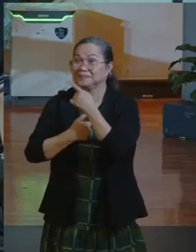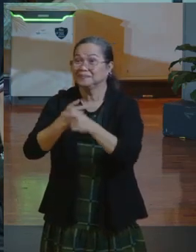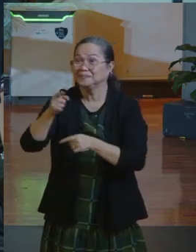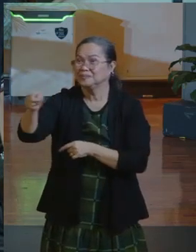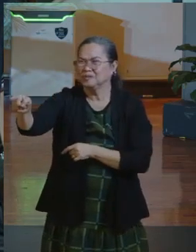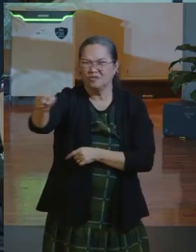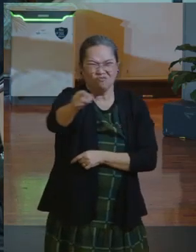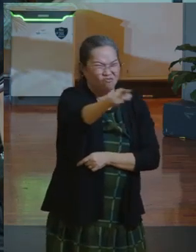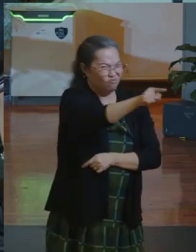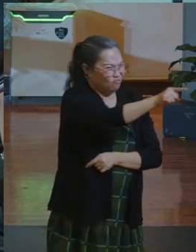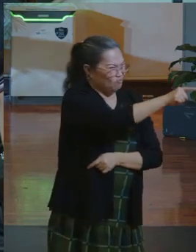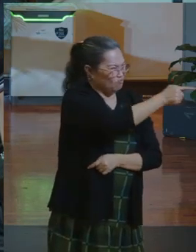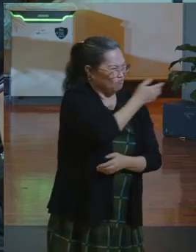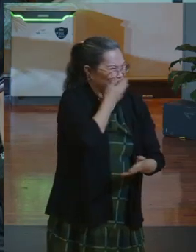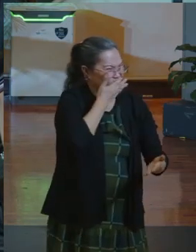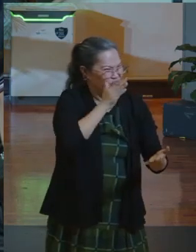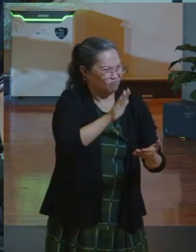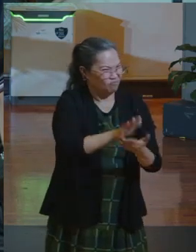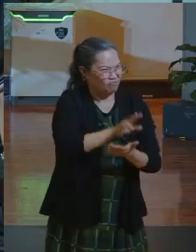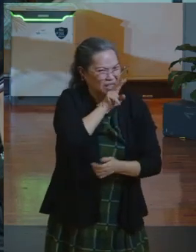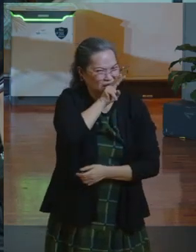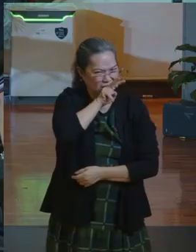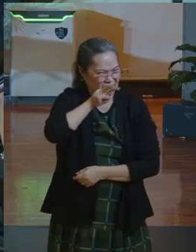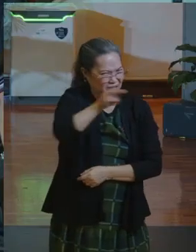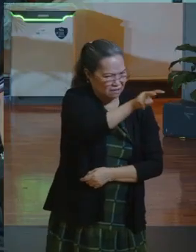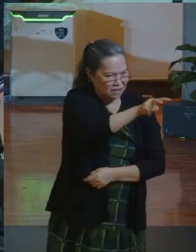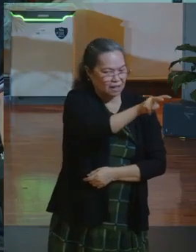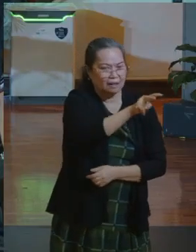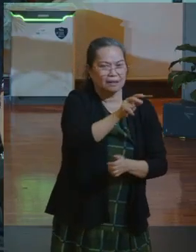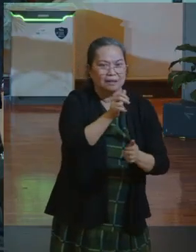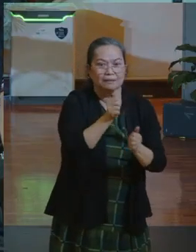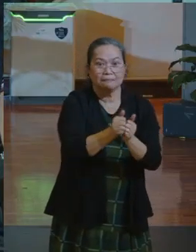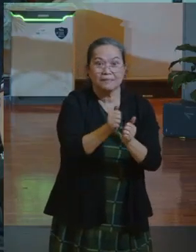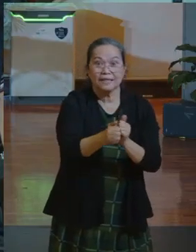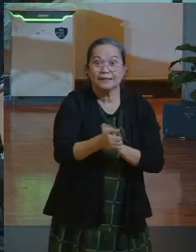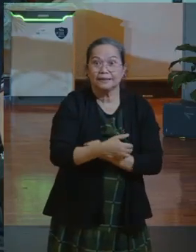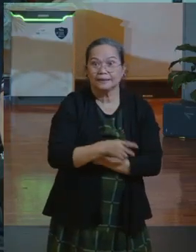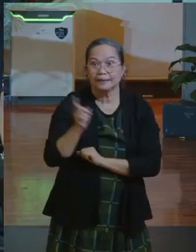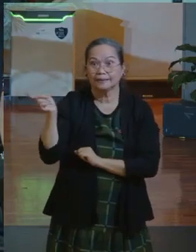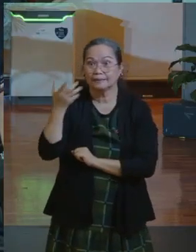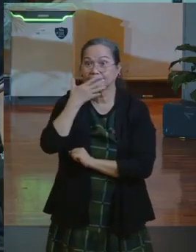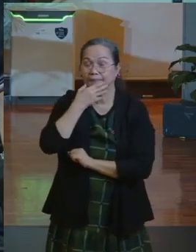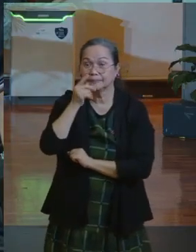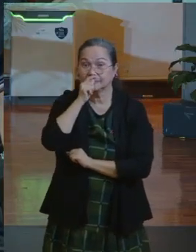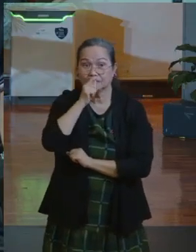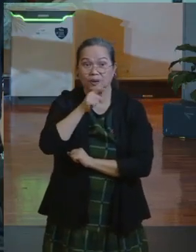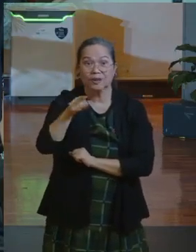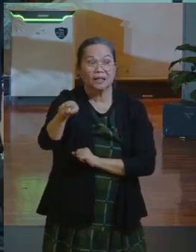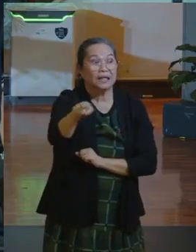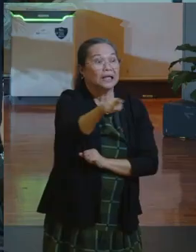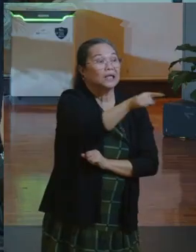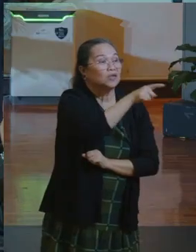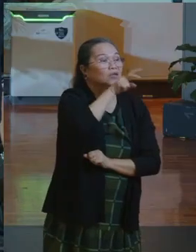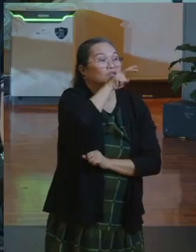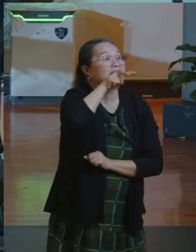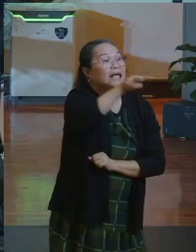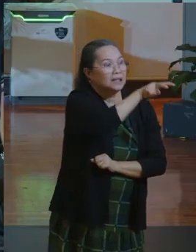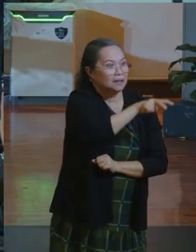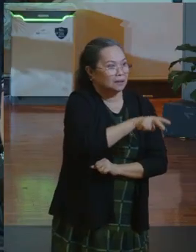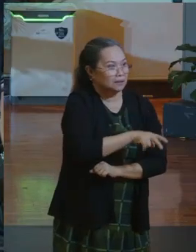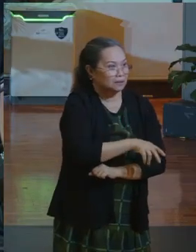you brood of vipers. Sa Tagalog po, mas maganda, mas maluto. Mga kulupong.